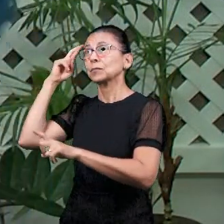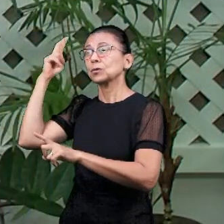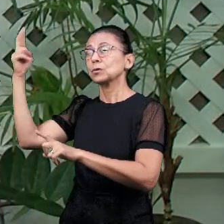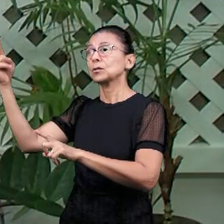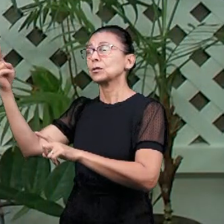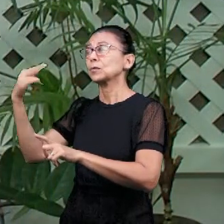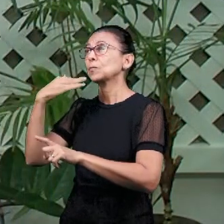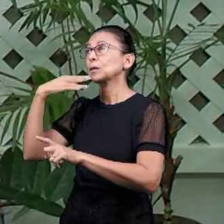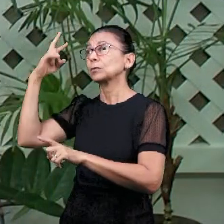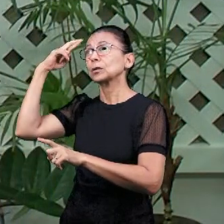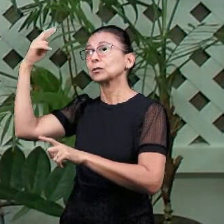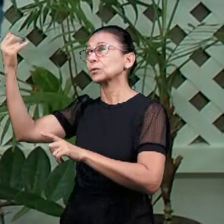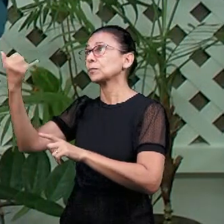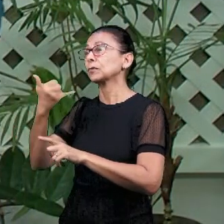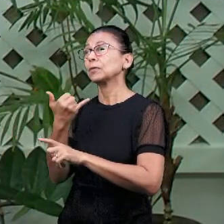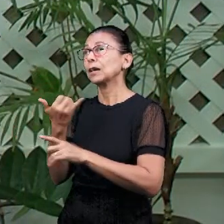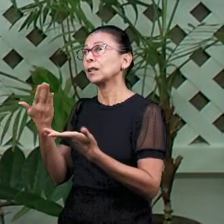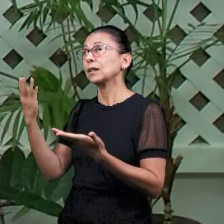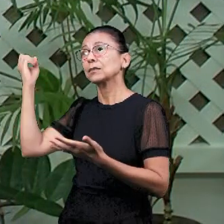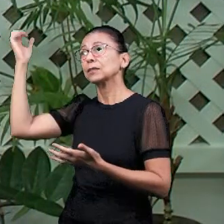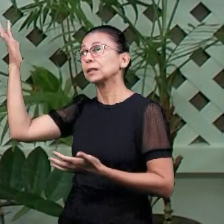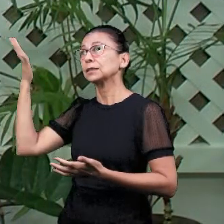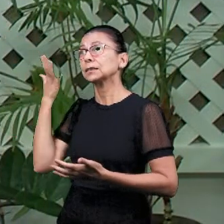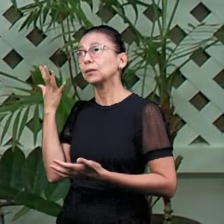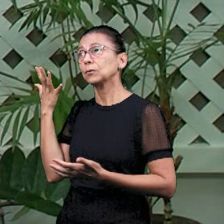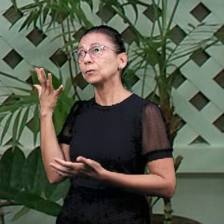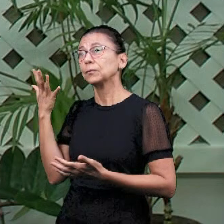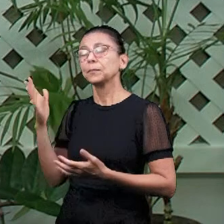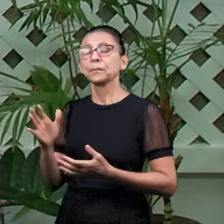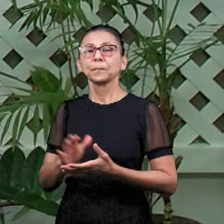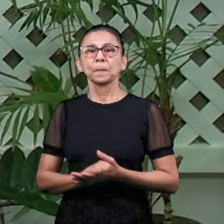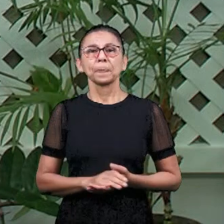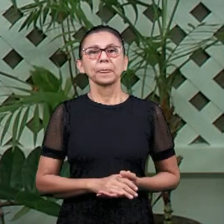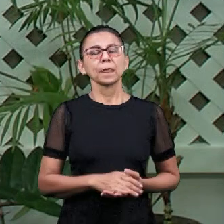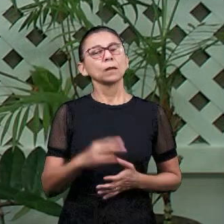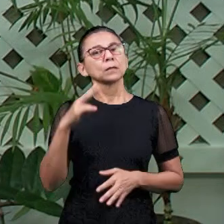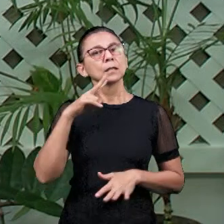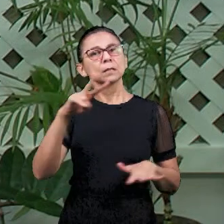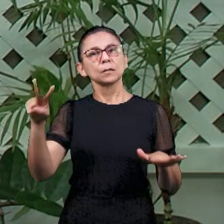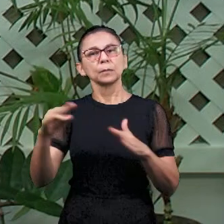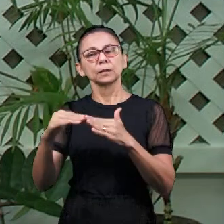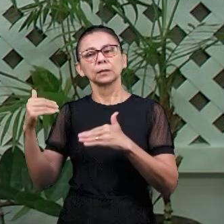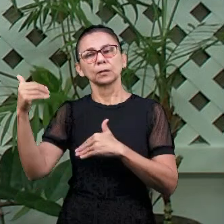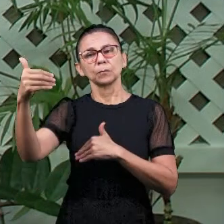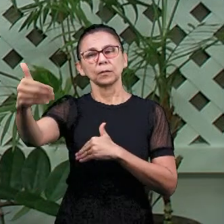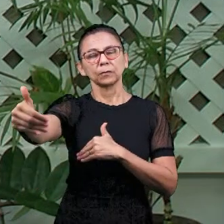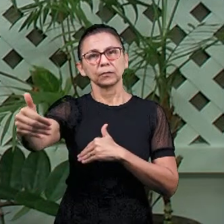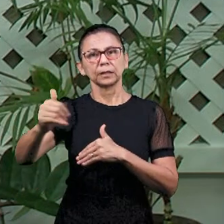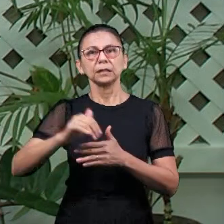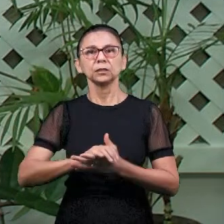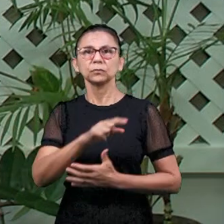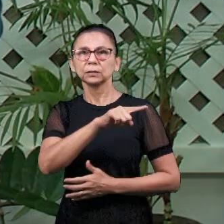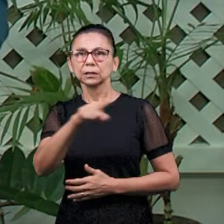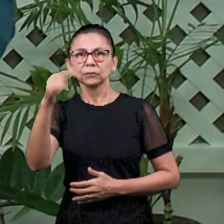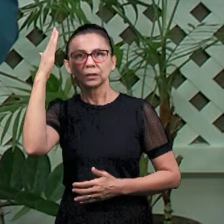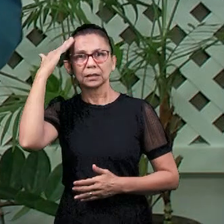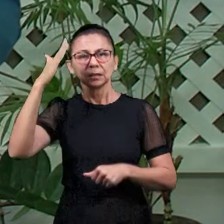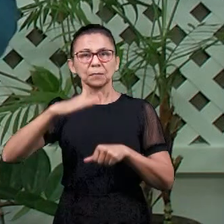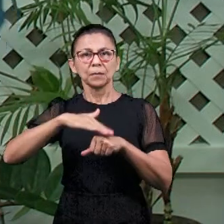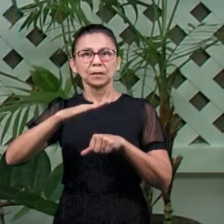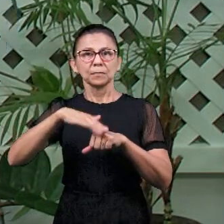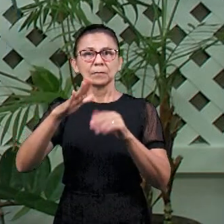allez commencer à voir les études qu'ils vont faire avec la parole de Dieu. Vous allez comprendre plus la parole de Dieu. On va commencer